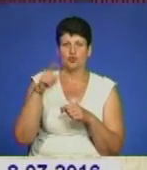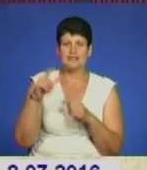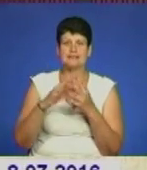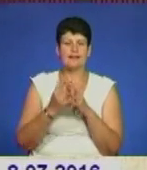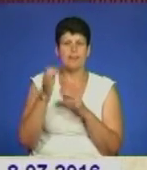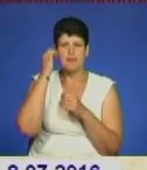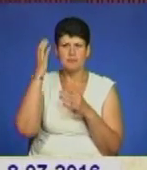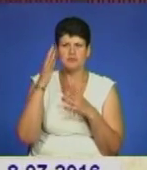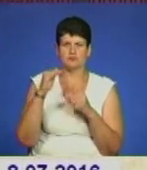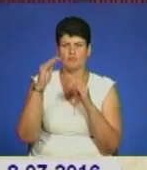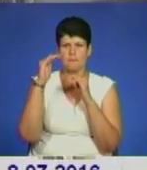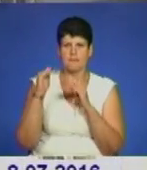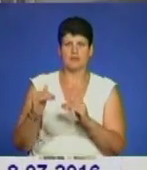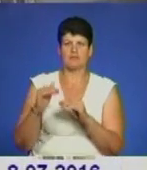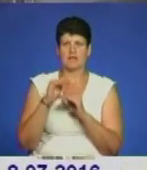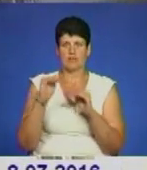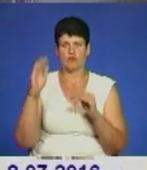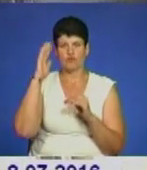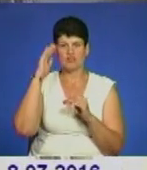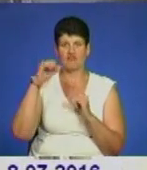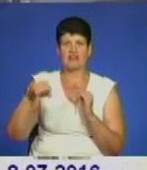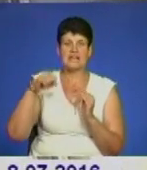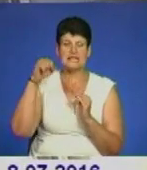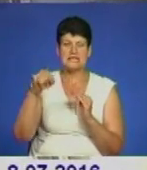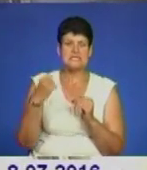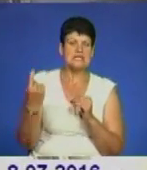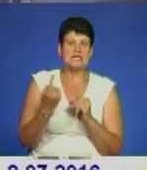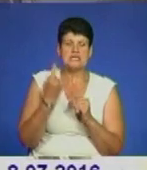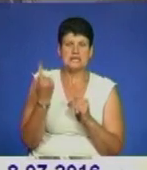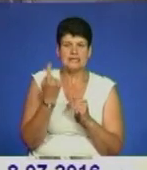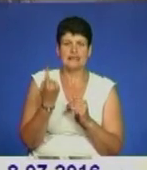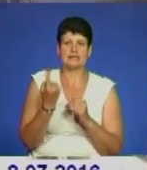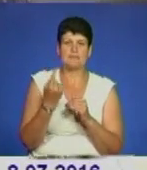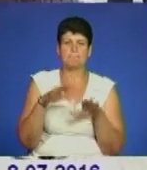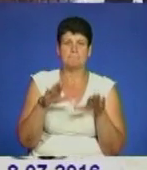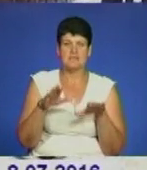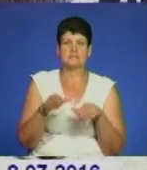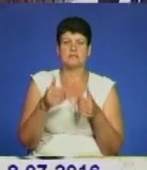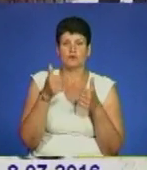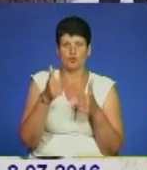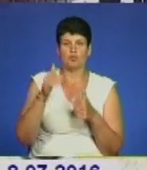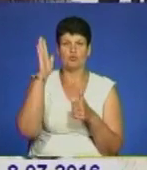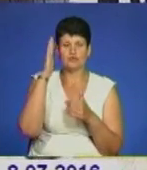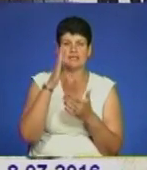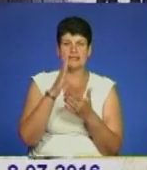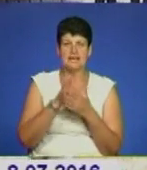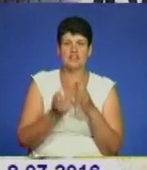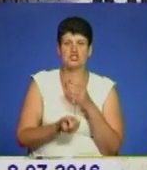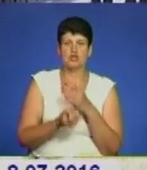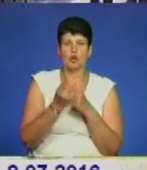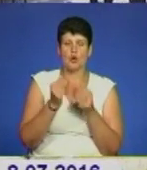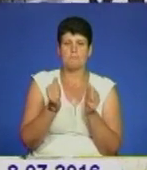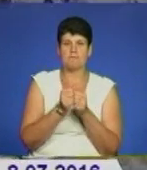пам'ятають, щоб так падав рівень води у криницях. Єдиним надійним місцем доброї, свіжої, йодованої води є потужне джерело біля